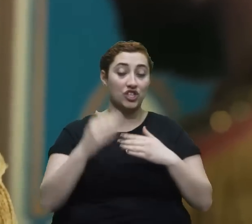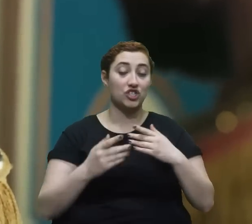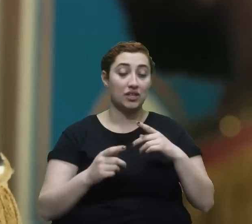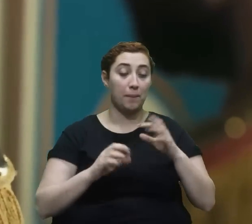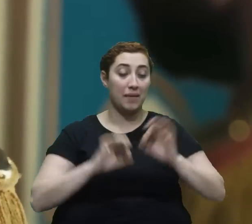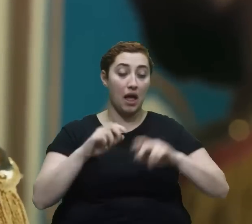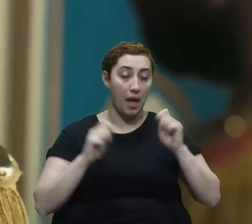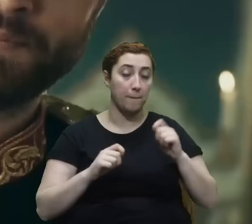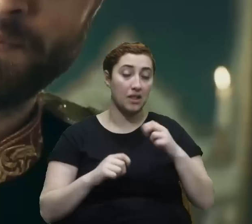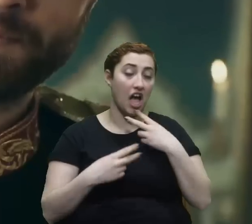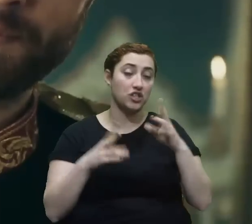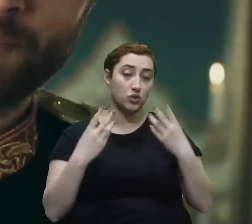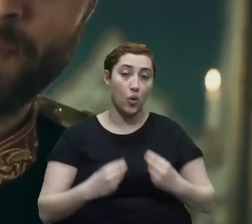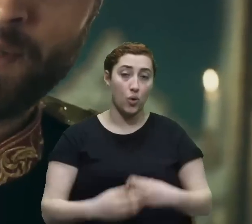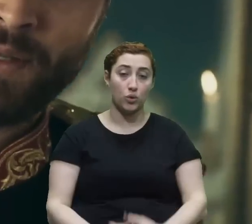ispat edilmiş oldu sultan.